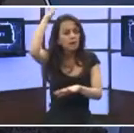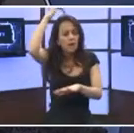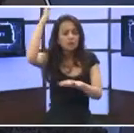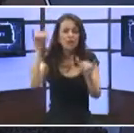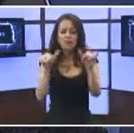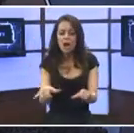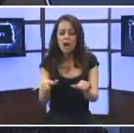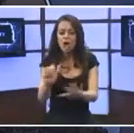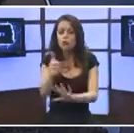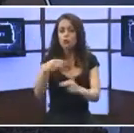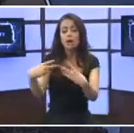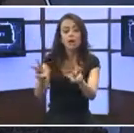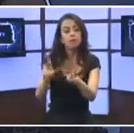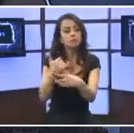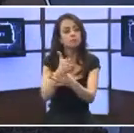bünyede açtık.